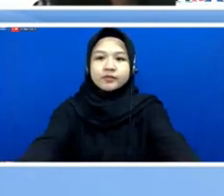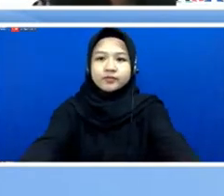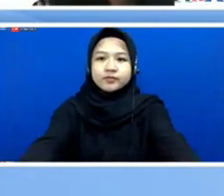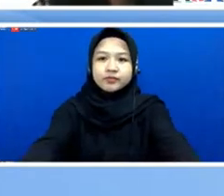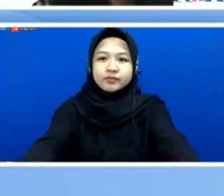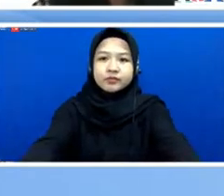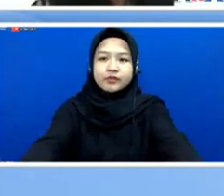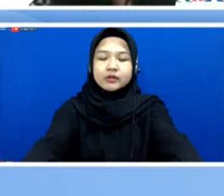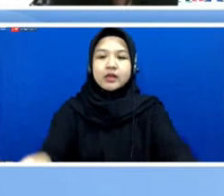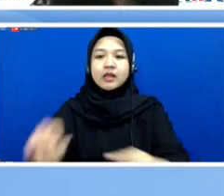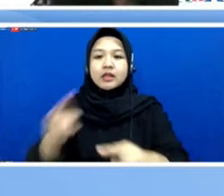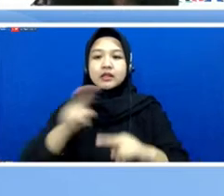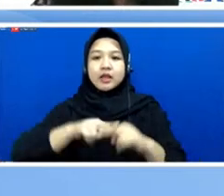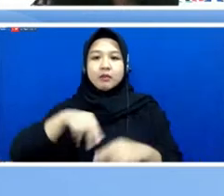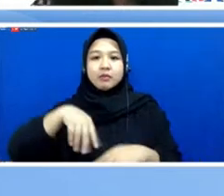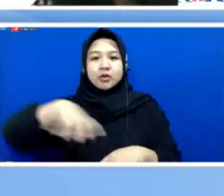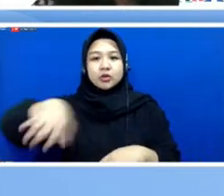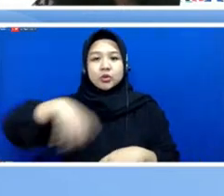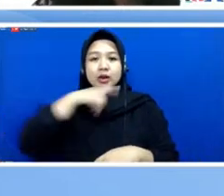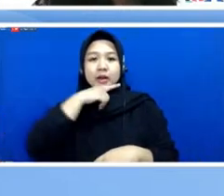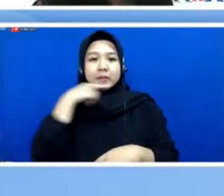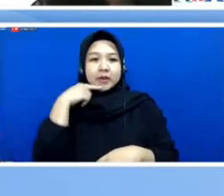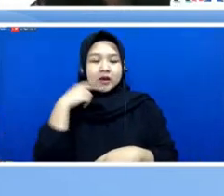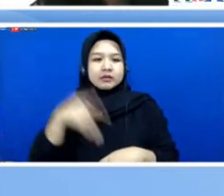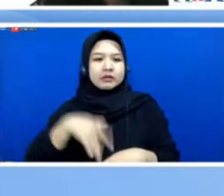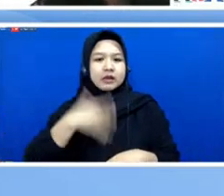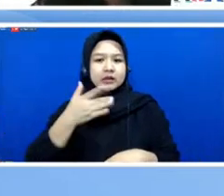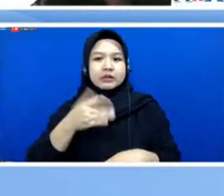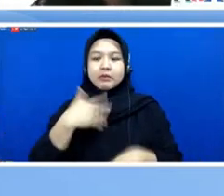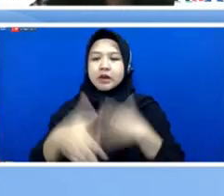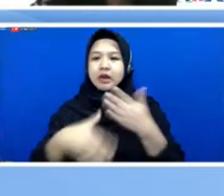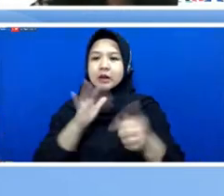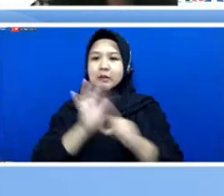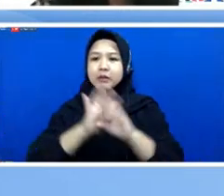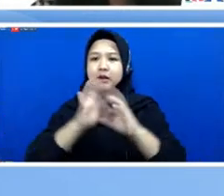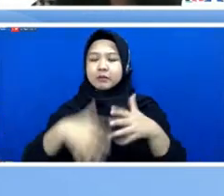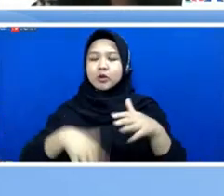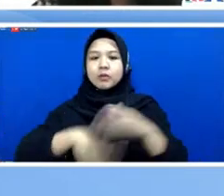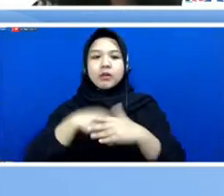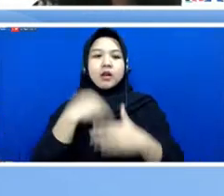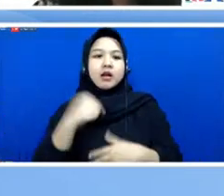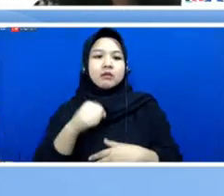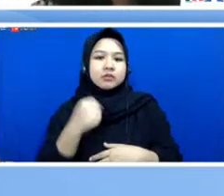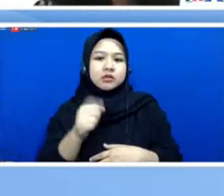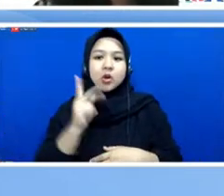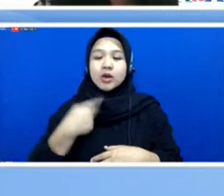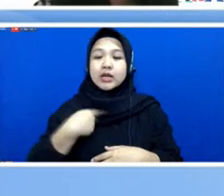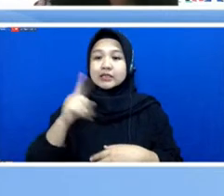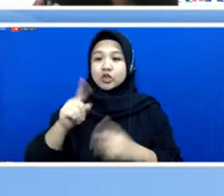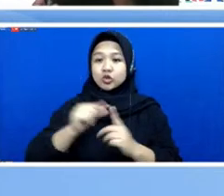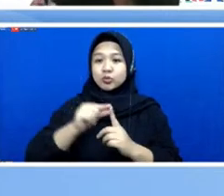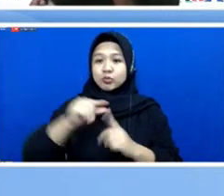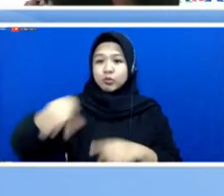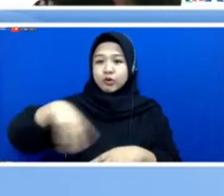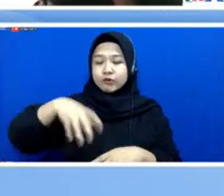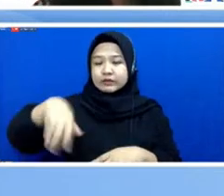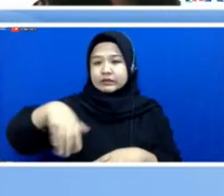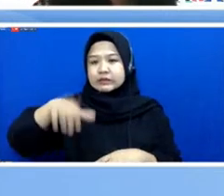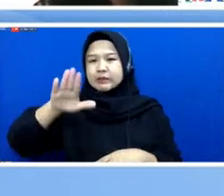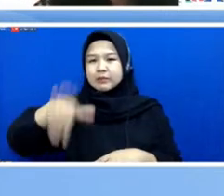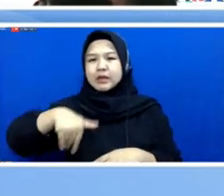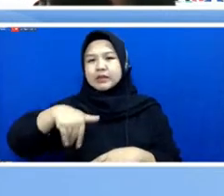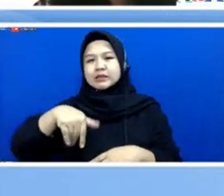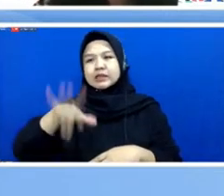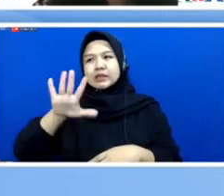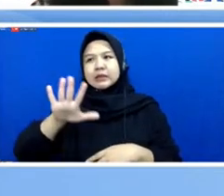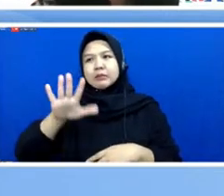menjadi zona merah, gitu. Saya rasa penanganan pandemi tidak akan optimal apabila ada satu provinsi yang labnya masih kurang dari